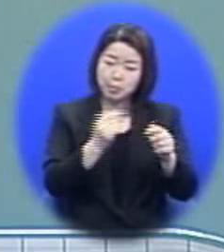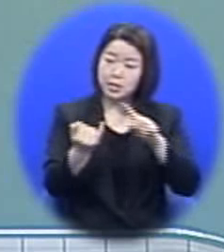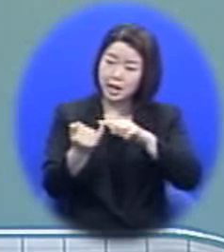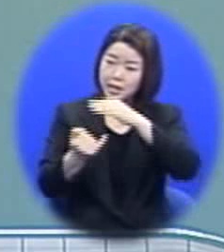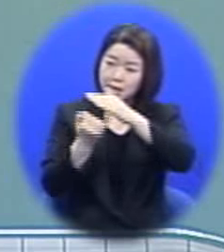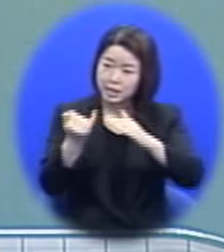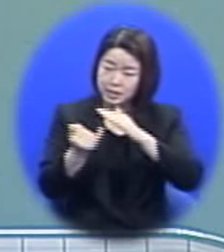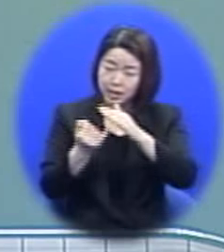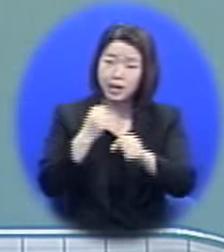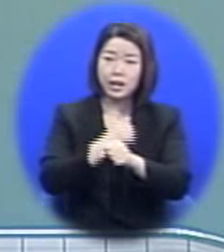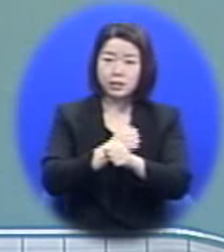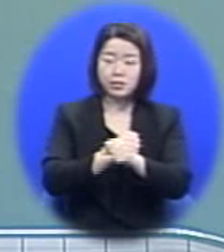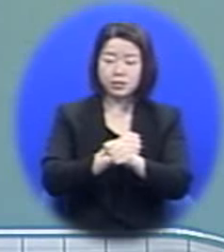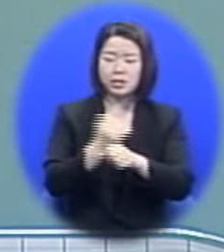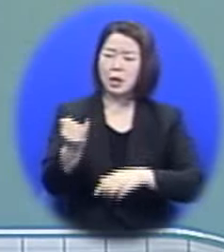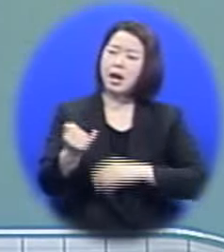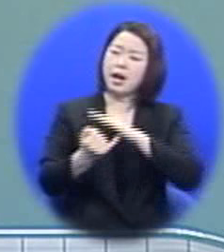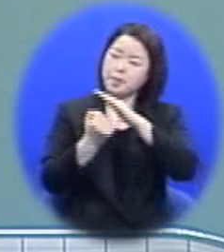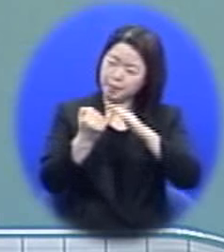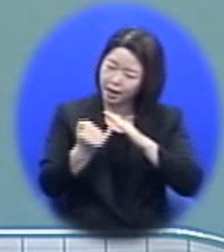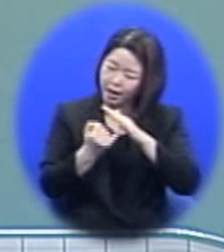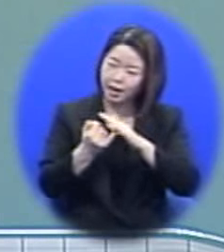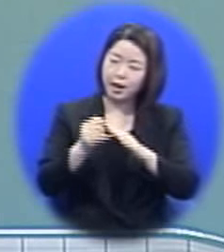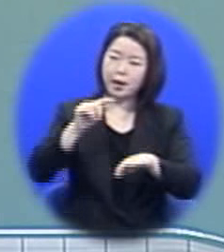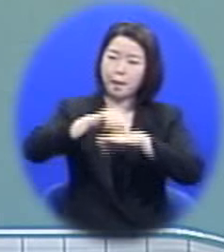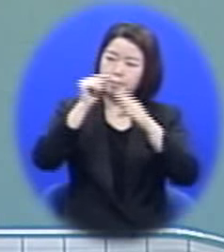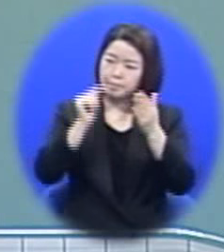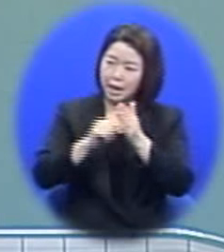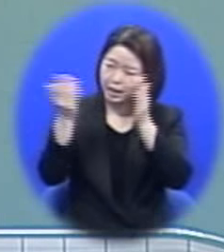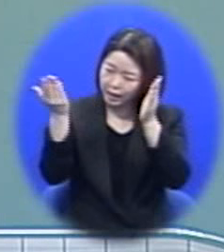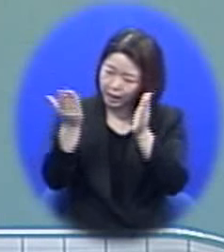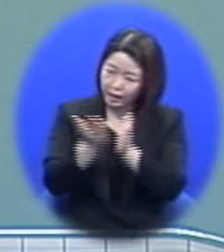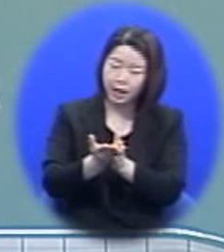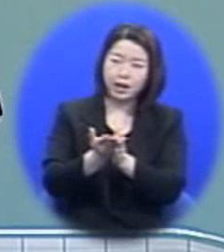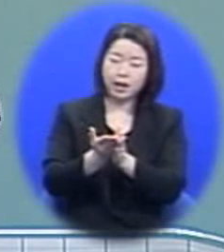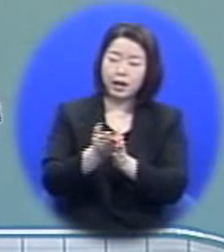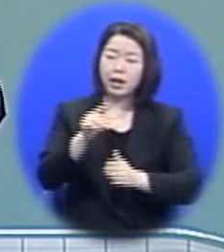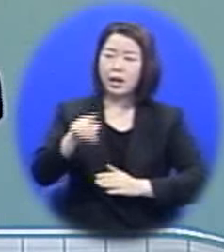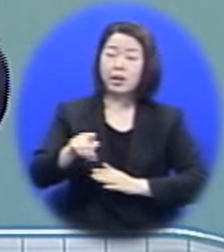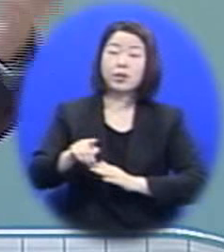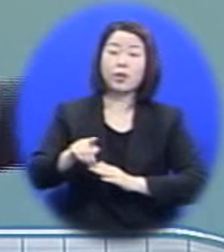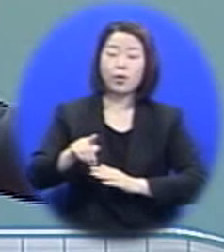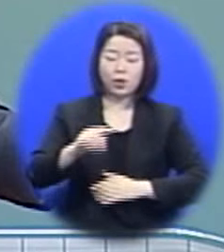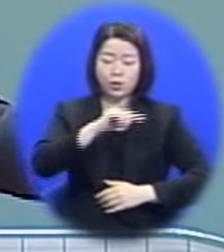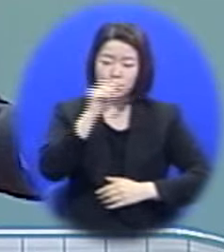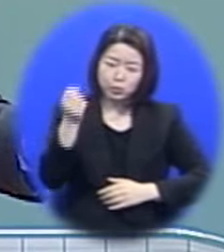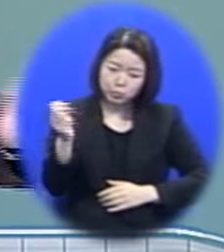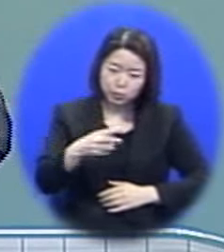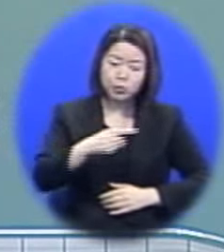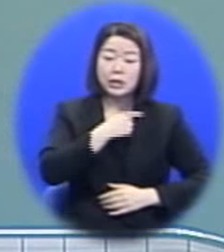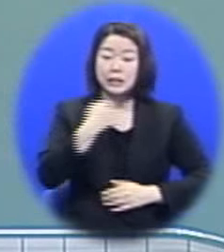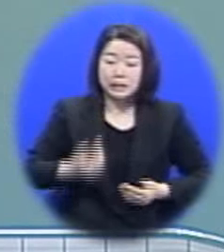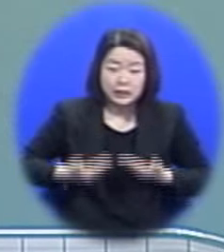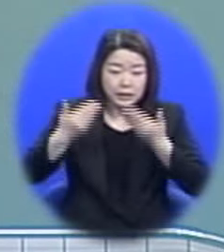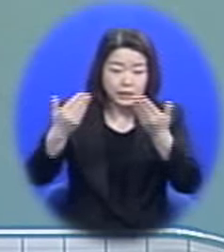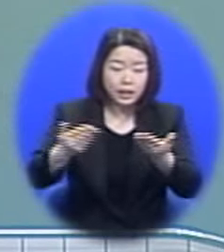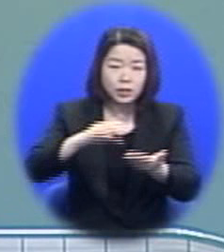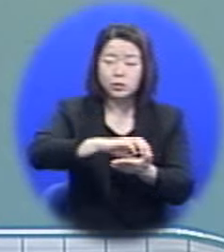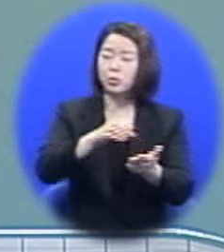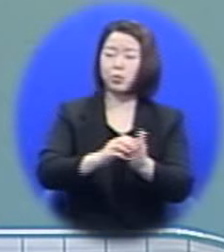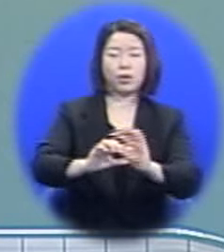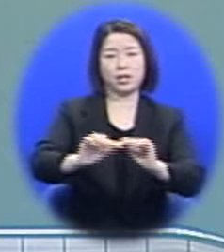아내가 사랑스럽고 또 아내가 마음에 들고 그런데 남편이 좀 희생 좀 하는 정도가